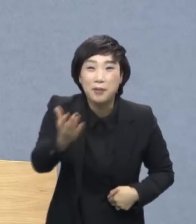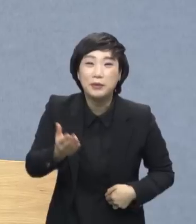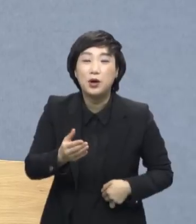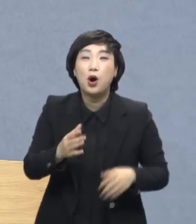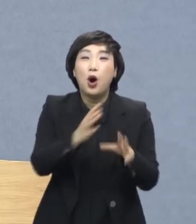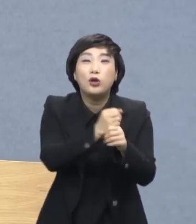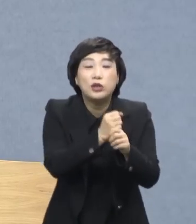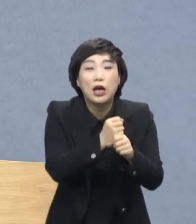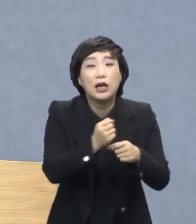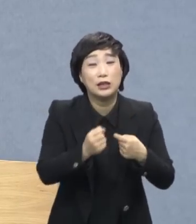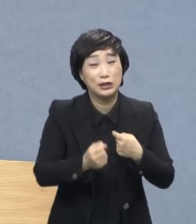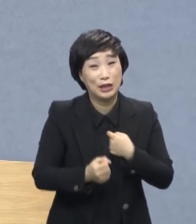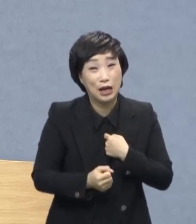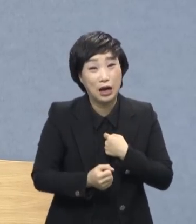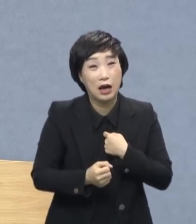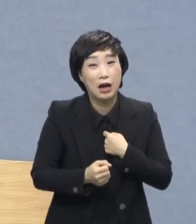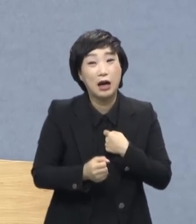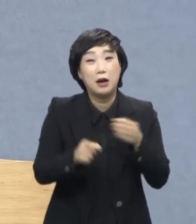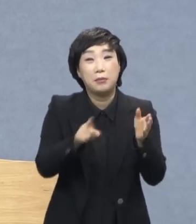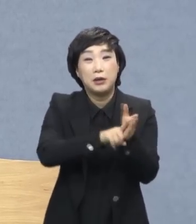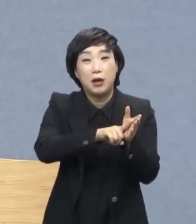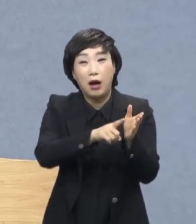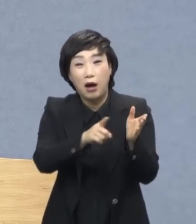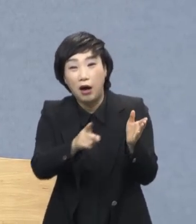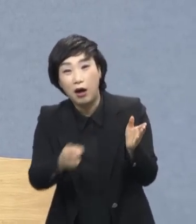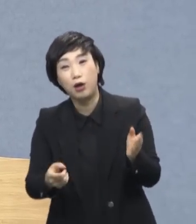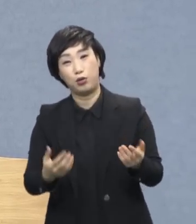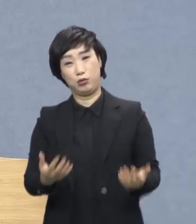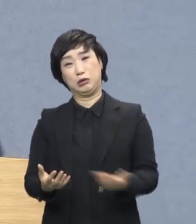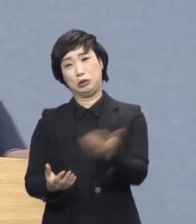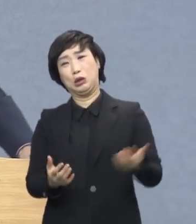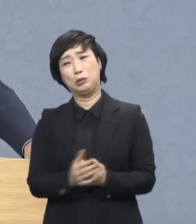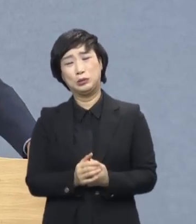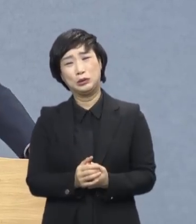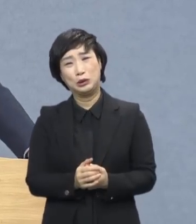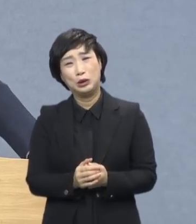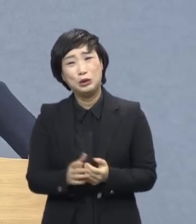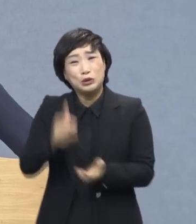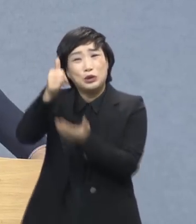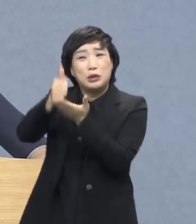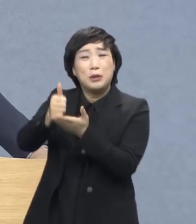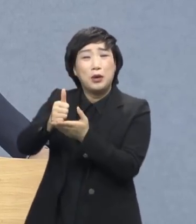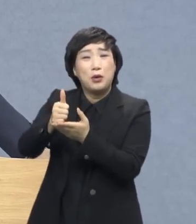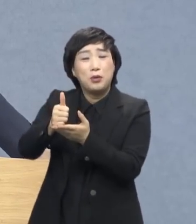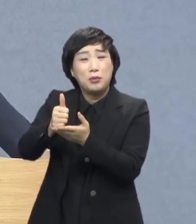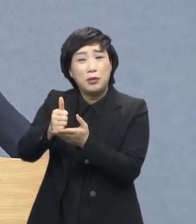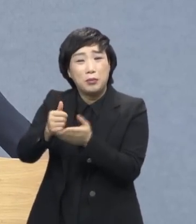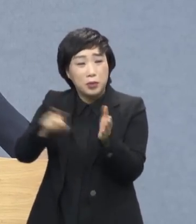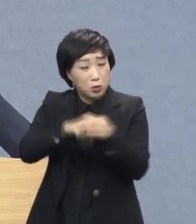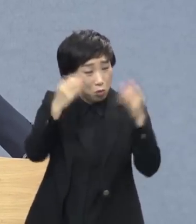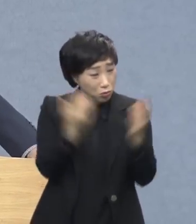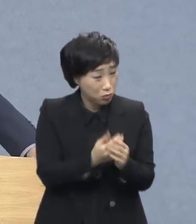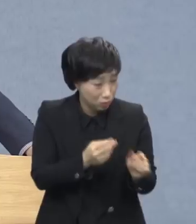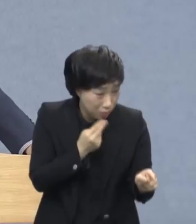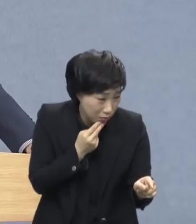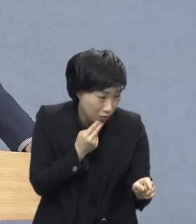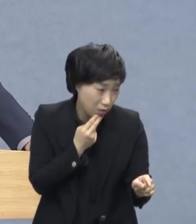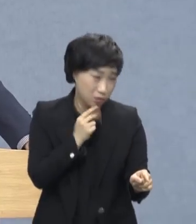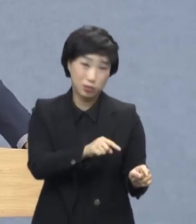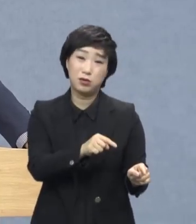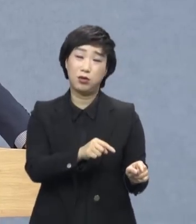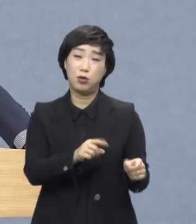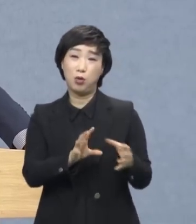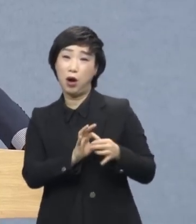순간에 떨어지고 탈락자가 되면 그때는 주님이 온전한 믿음이 아닐 때